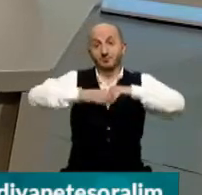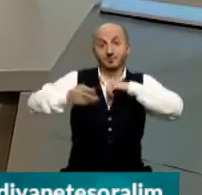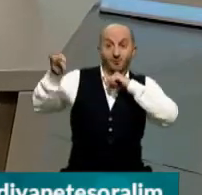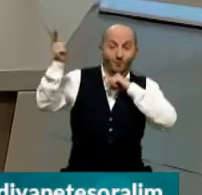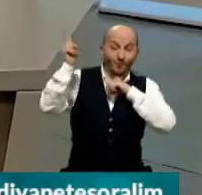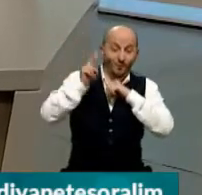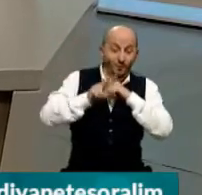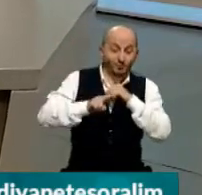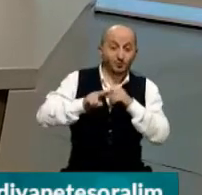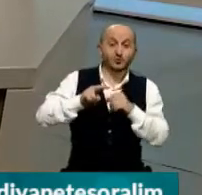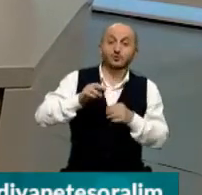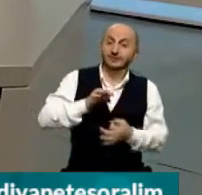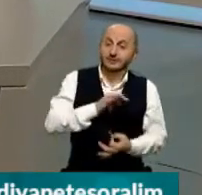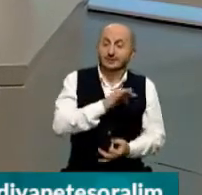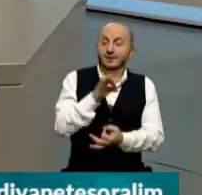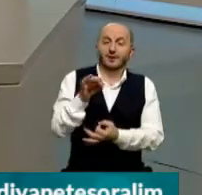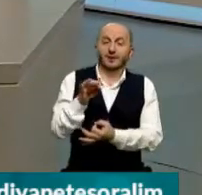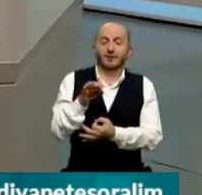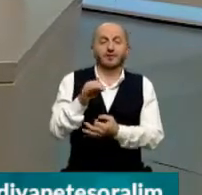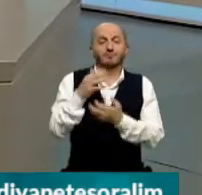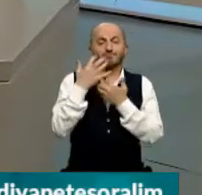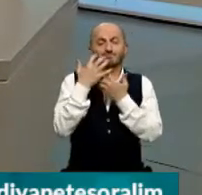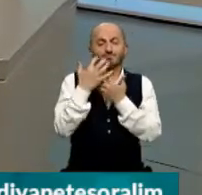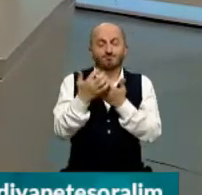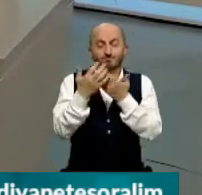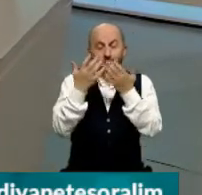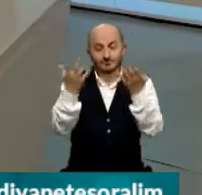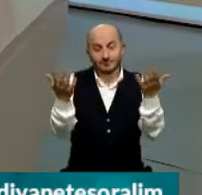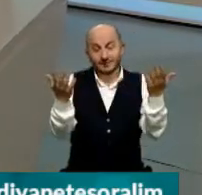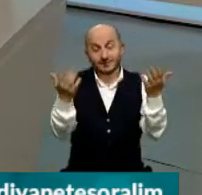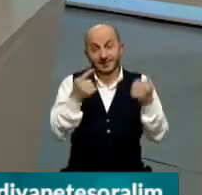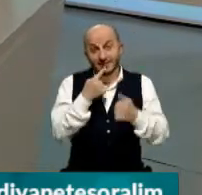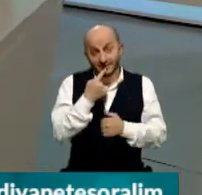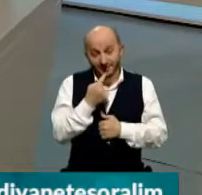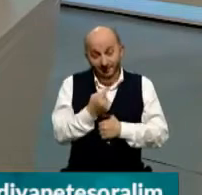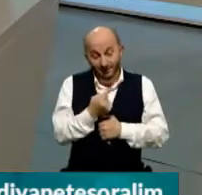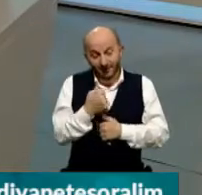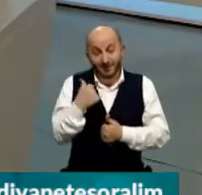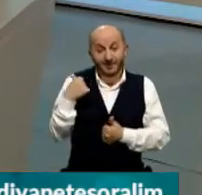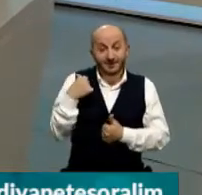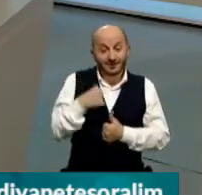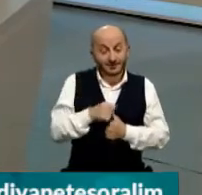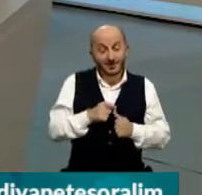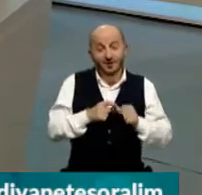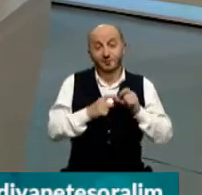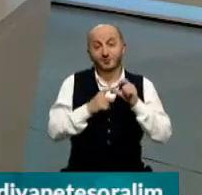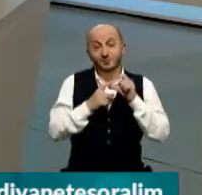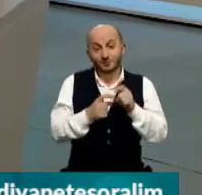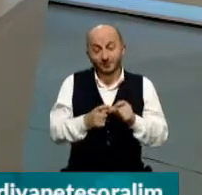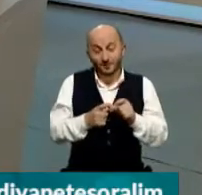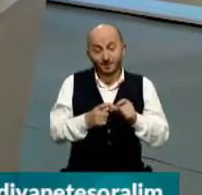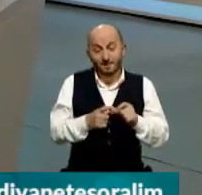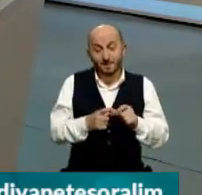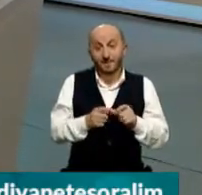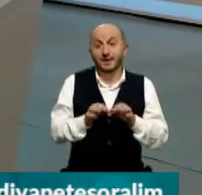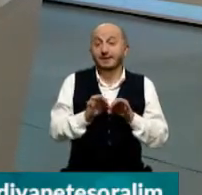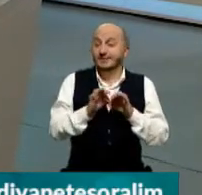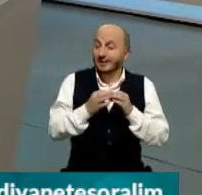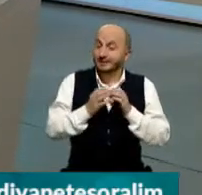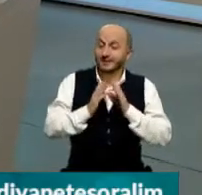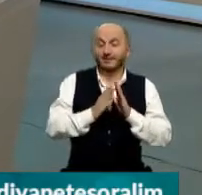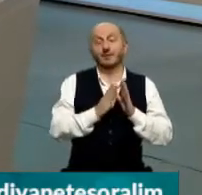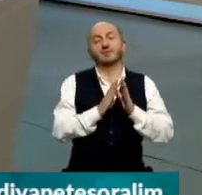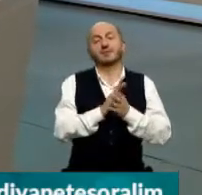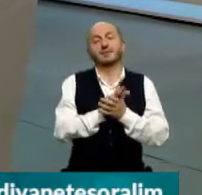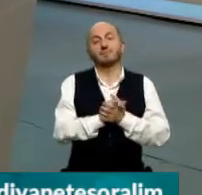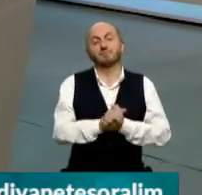de, bu hastalık yüzünden ölmüşlerimize de rahmetiyle muamele etsin diyerek yine bir sorgu sorusu hocam. Nasıl devam edelim, ne